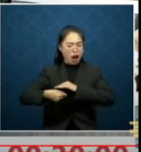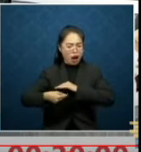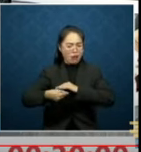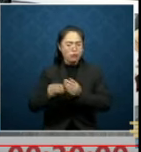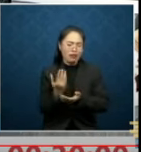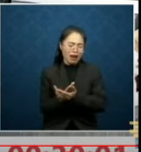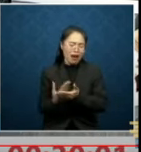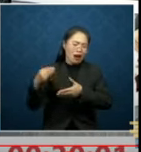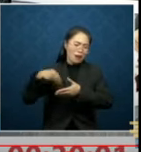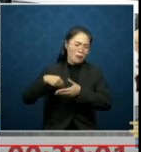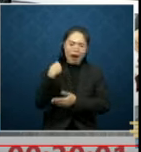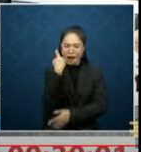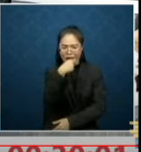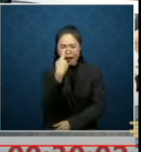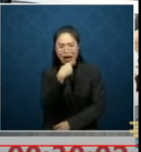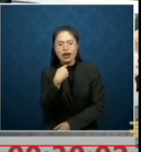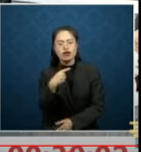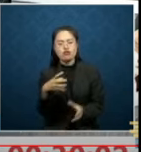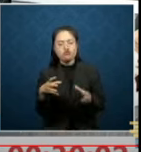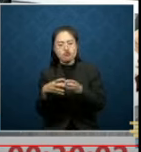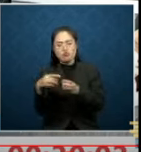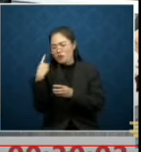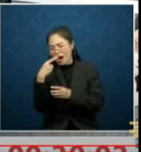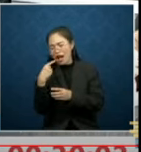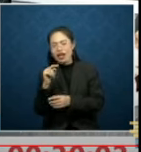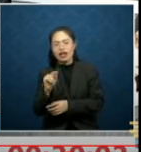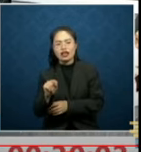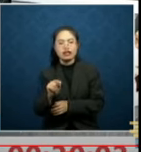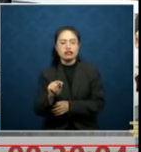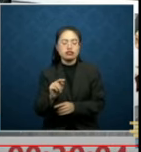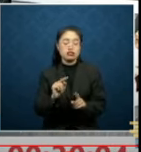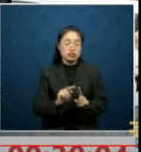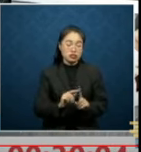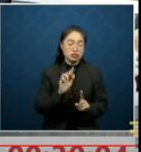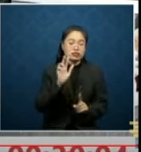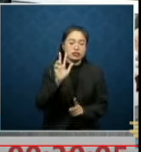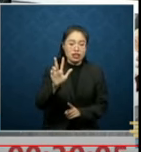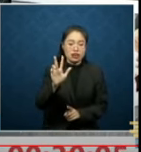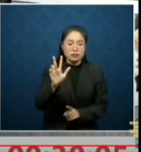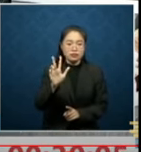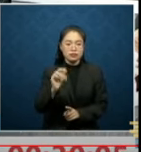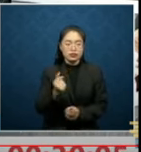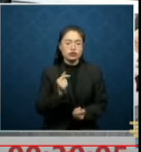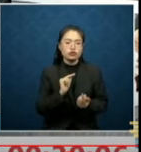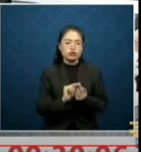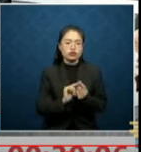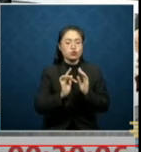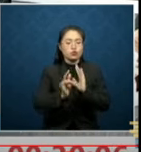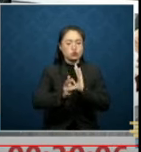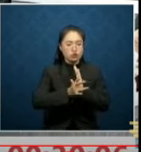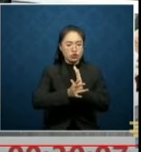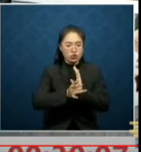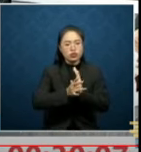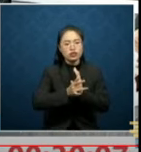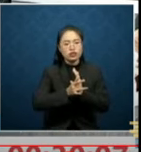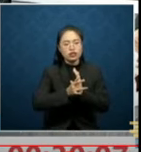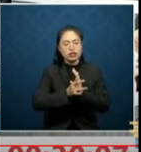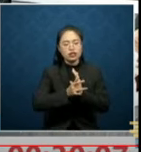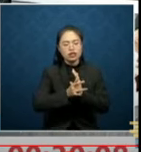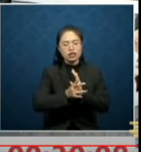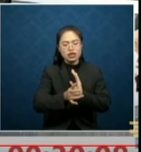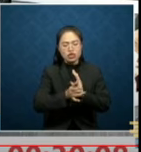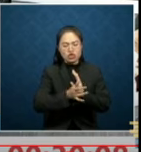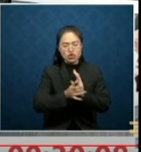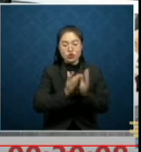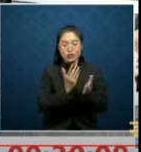เมืองกลุ่มไหนผู้ประกอบการกลุ่มไหนได้ประโยชน์การที่3คือการนำเทคโนโลยีบล็อกเชนมาเนี่ยใช้กับโครงการ